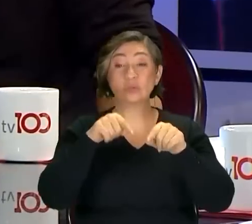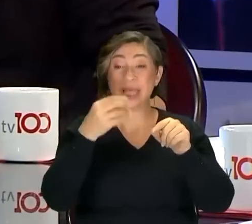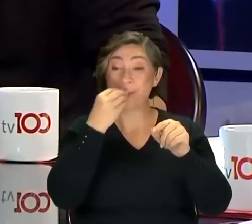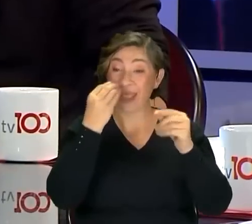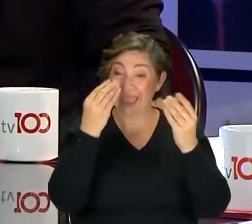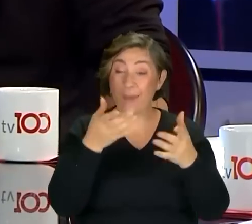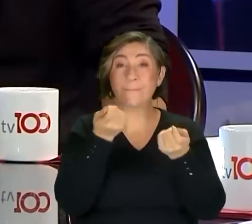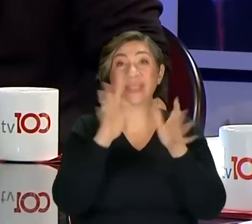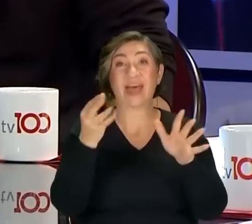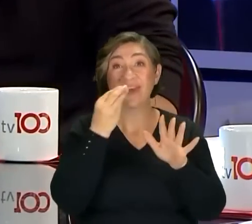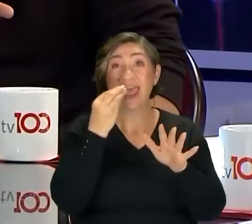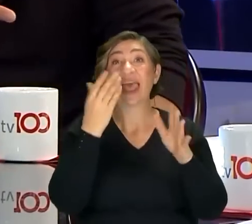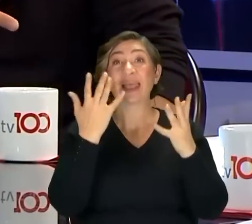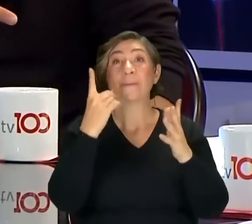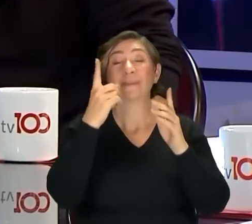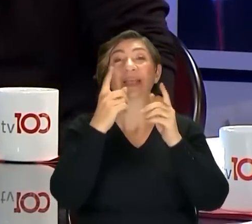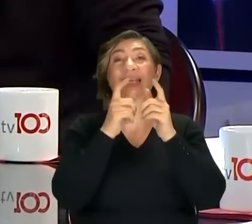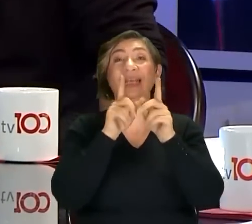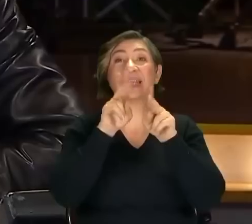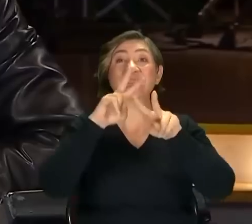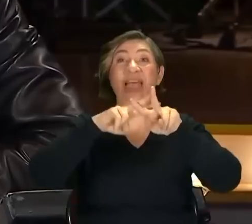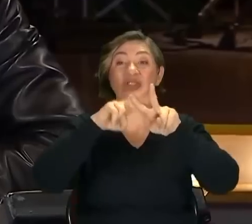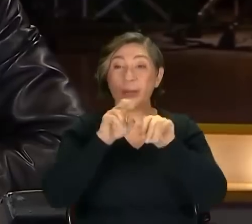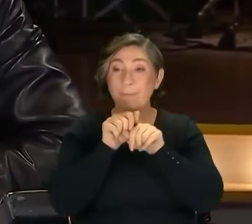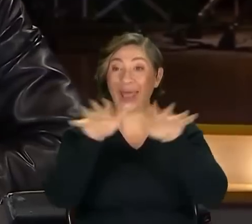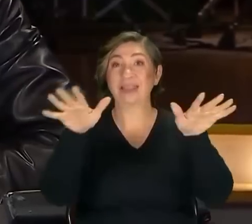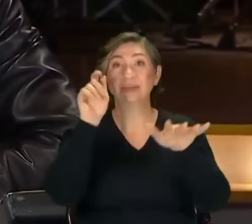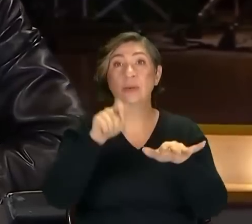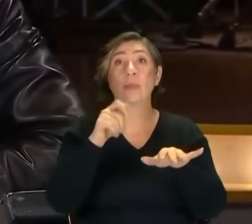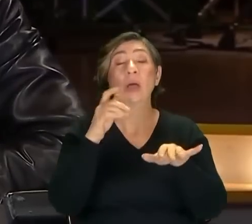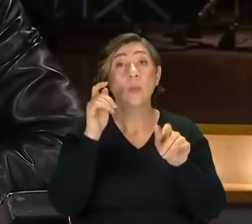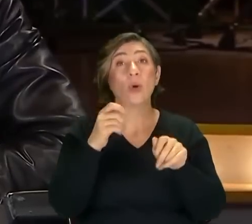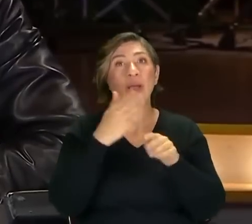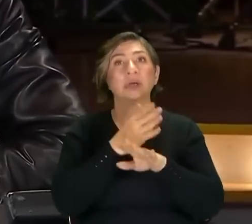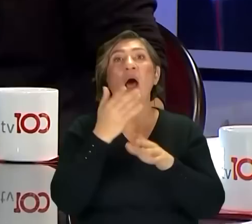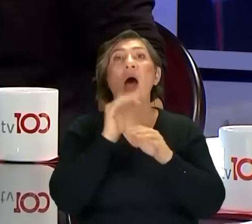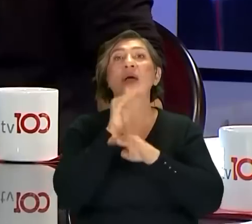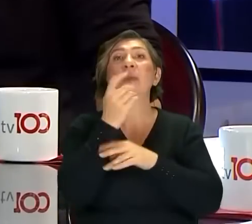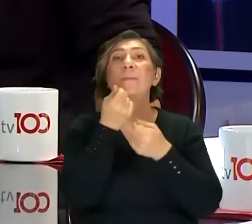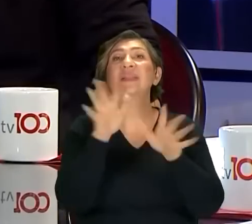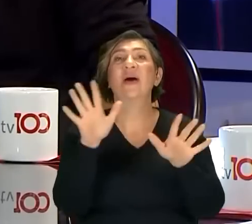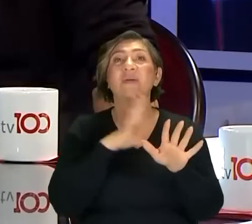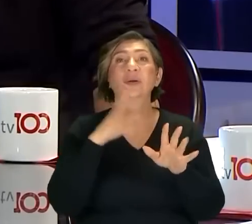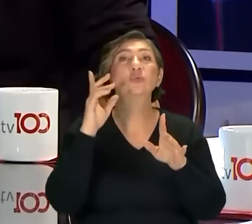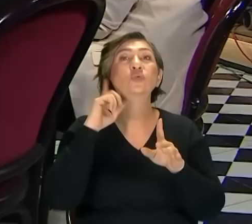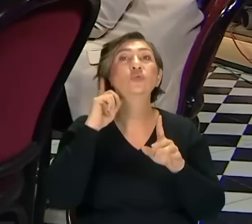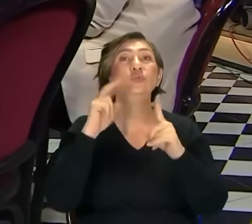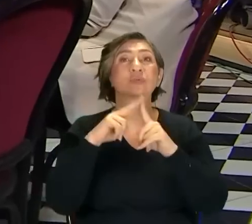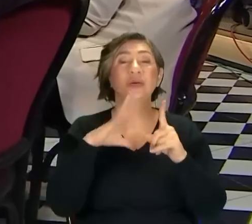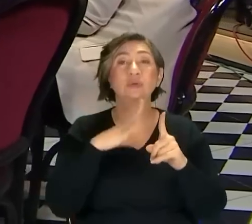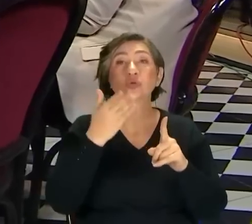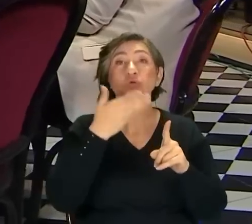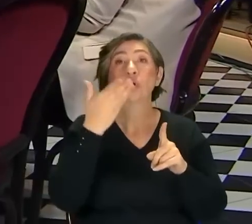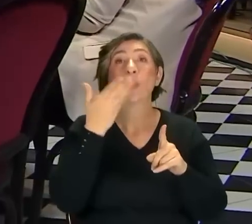ye bedava ye. Yeter ki bir story paylaş bir hikaye. Bayağı bütün hayatını bedavaya getiren YouTuber'lar var. Çok demek güzel. Ki çorbayı